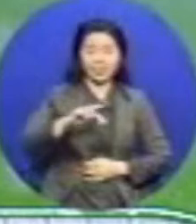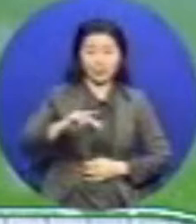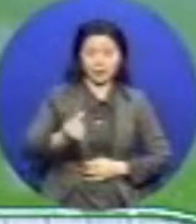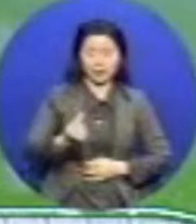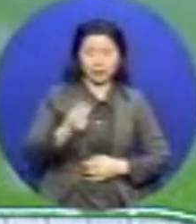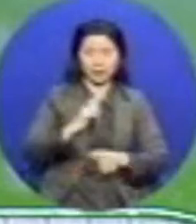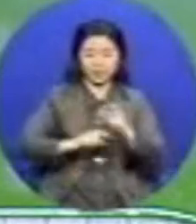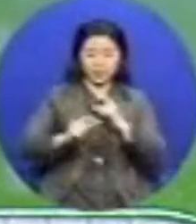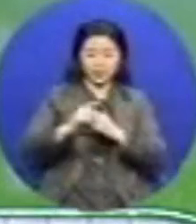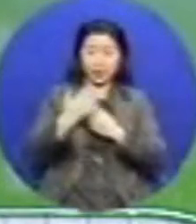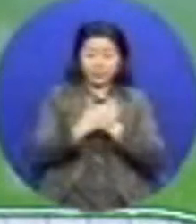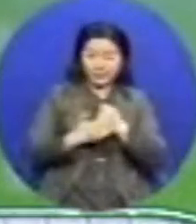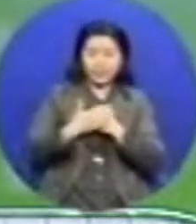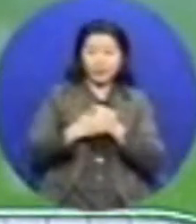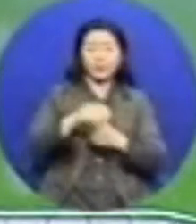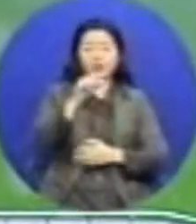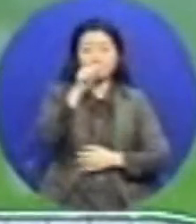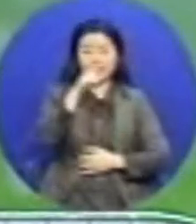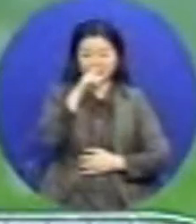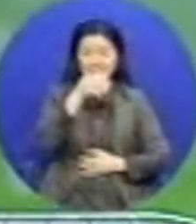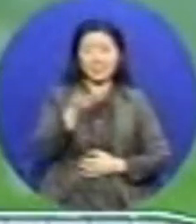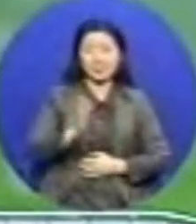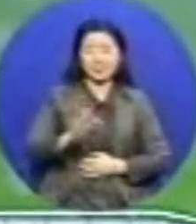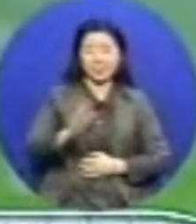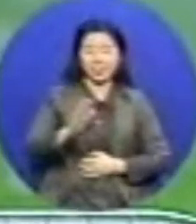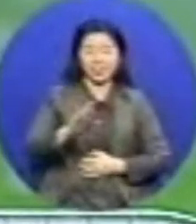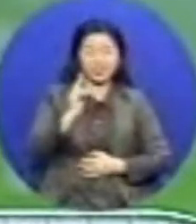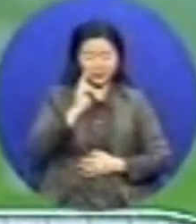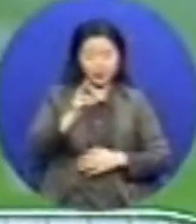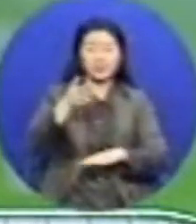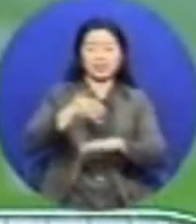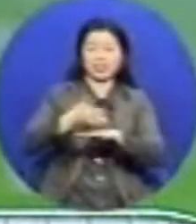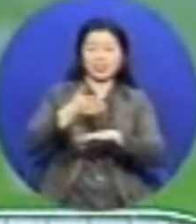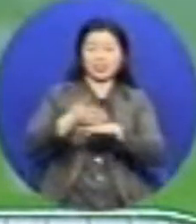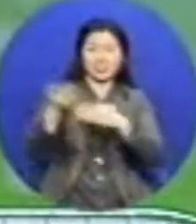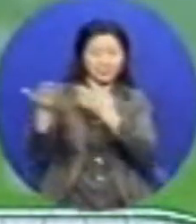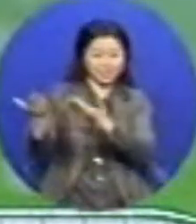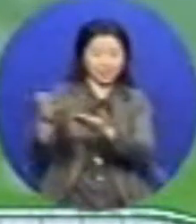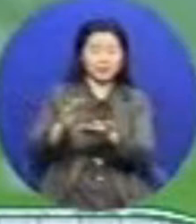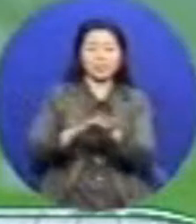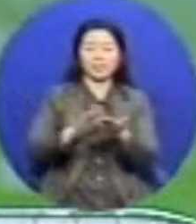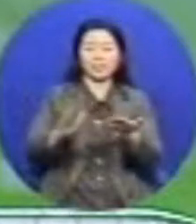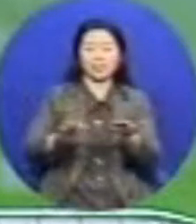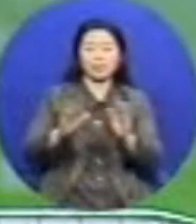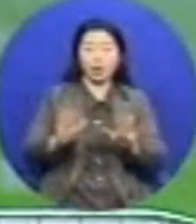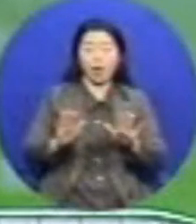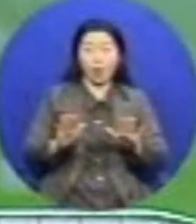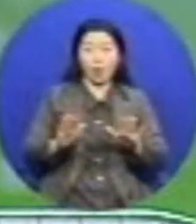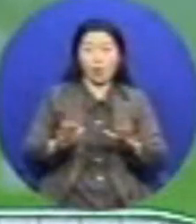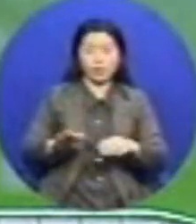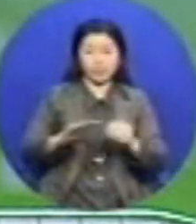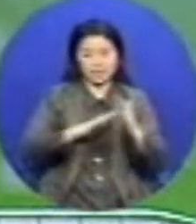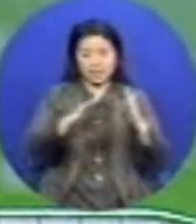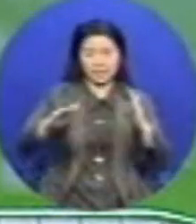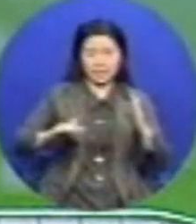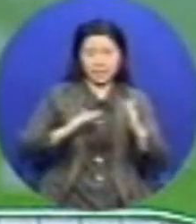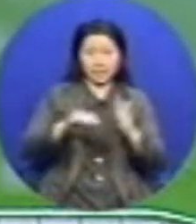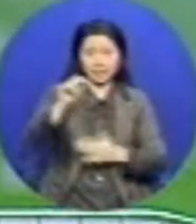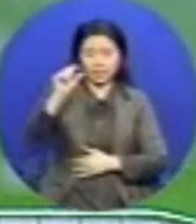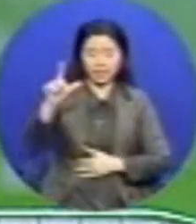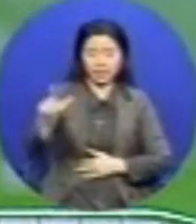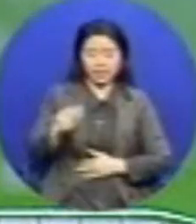너무 내려 왔는데 아 너무나 감사합니다 오늘 가정의달 예배에 오신